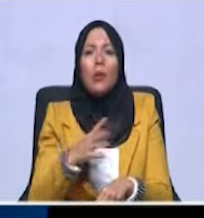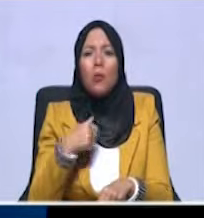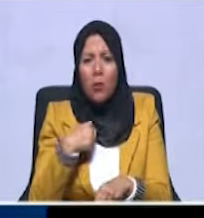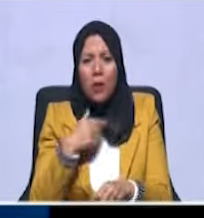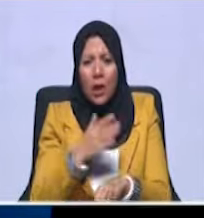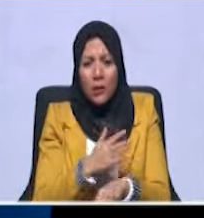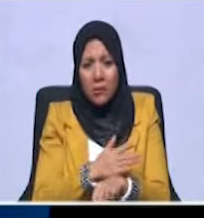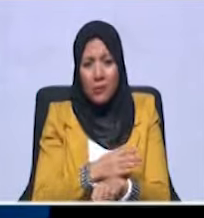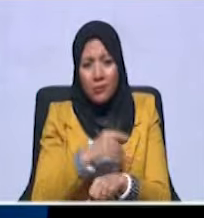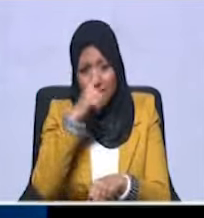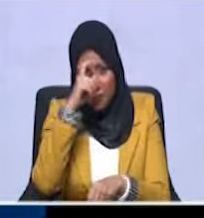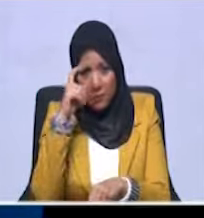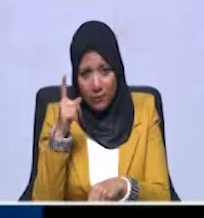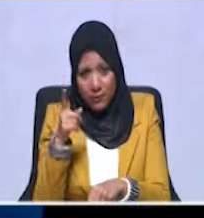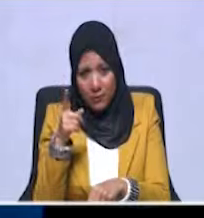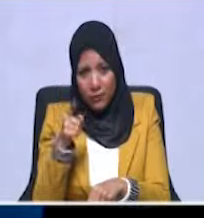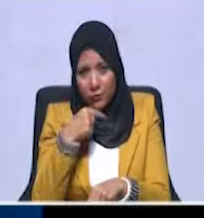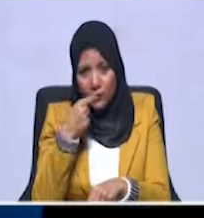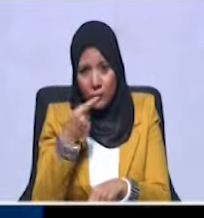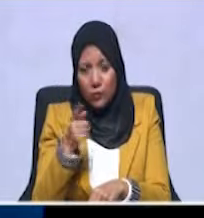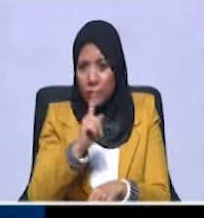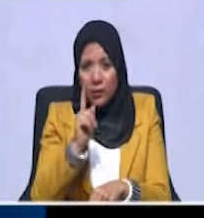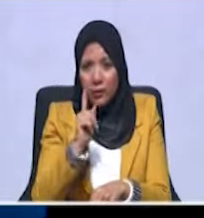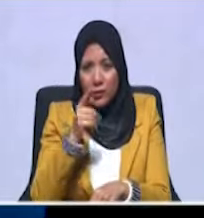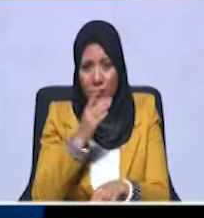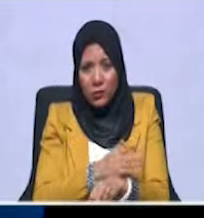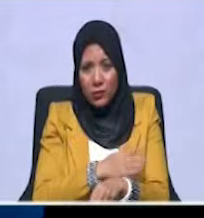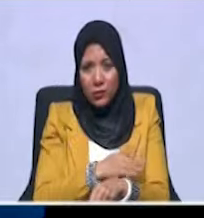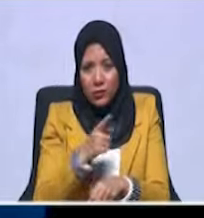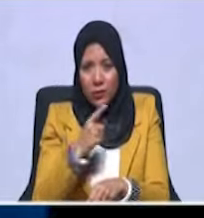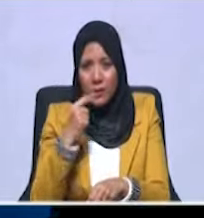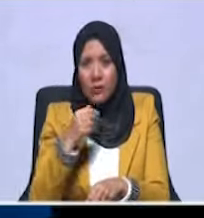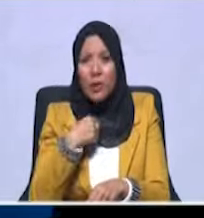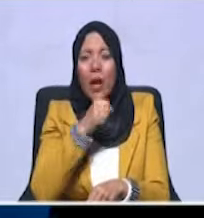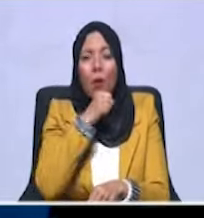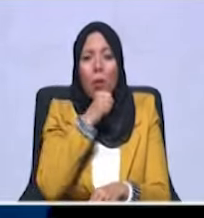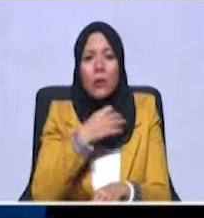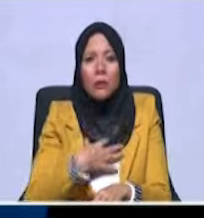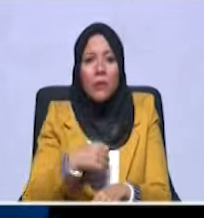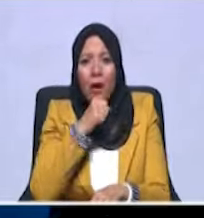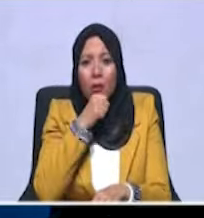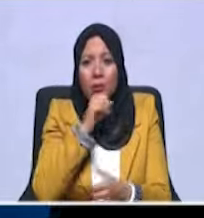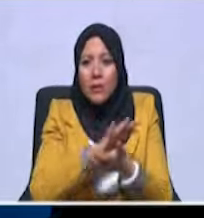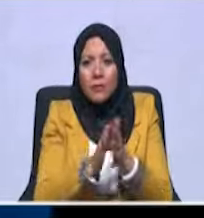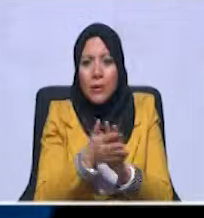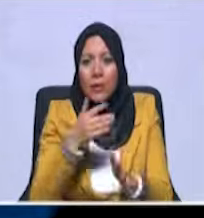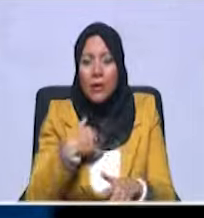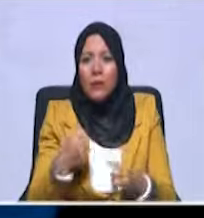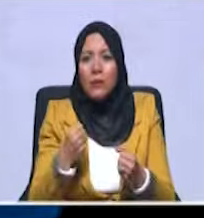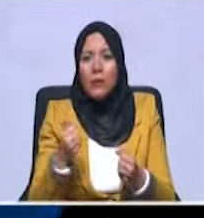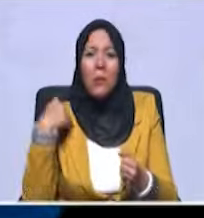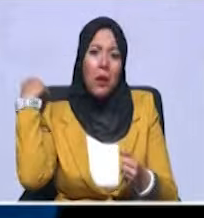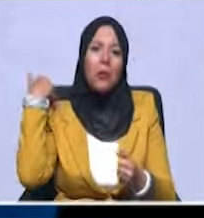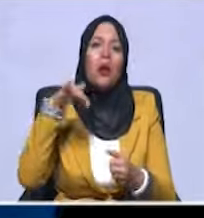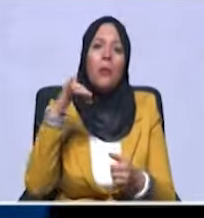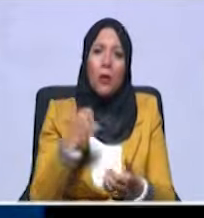المرض البطال، اقوم اقول له لا انت عندك امراض شيخوخه هي اللي بتعمل الاوجاع دي كلها، ما انا ضهري